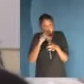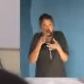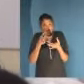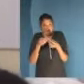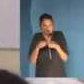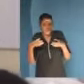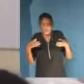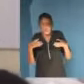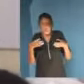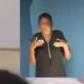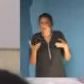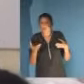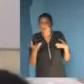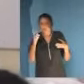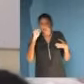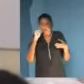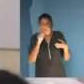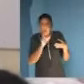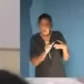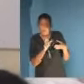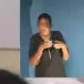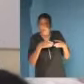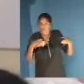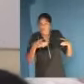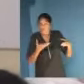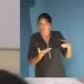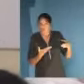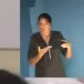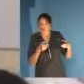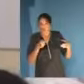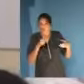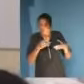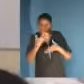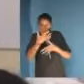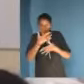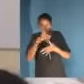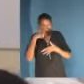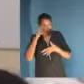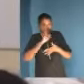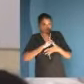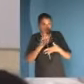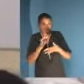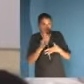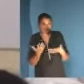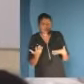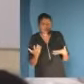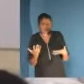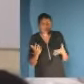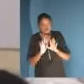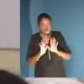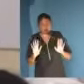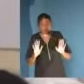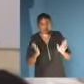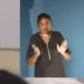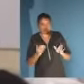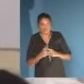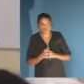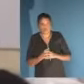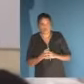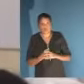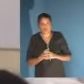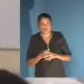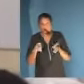une majorité de Martiniquais? Actuellement, non seulement c'est parlé par des Martiniquais, c'est parlé par plusieurs millions de personnes sur la